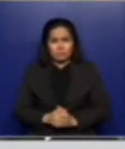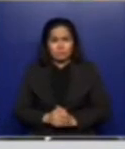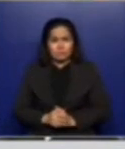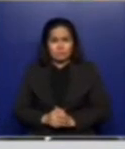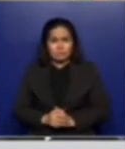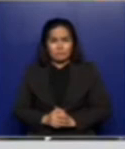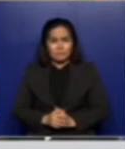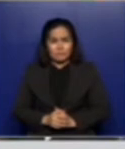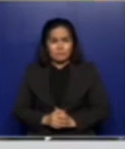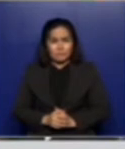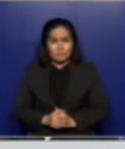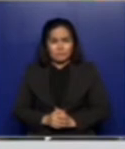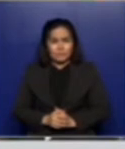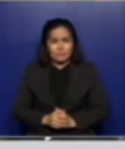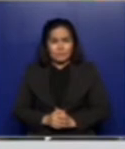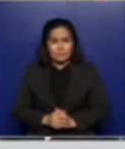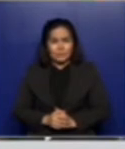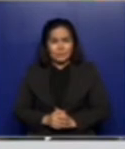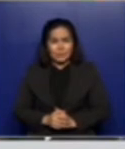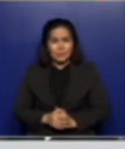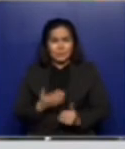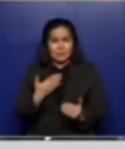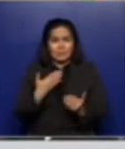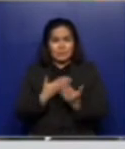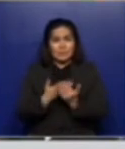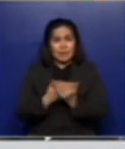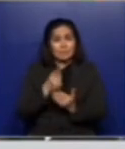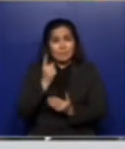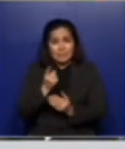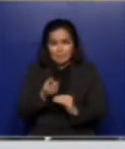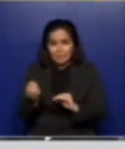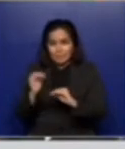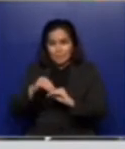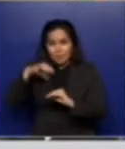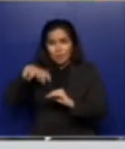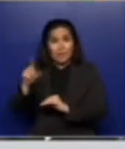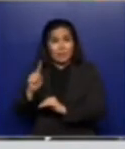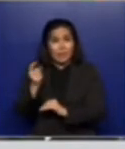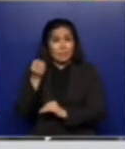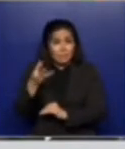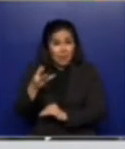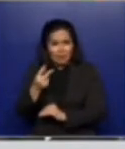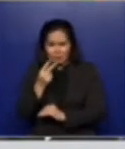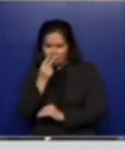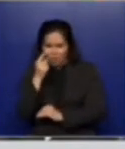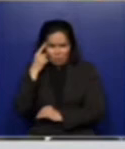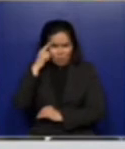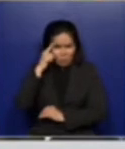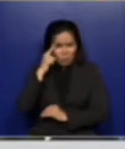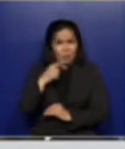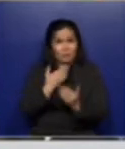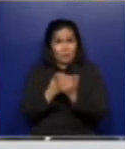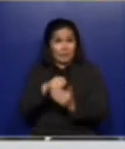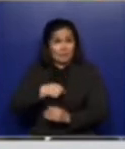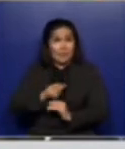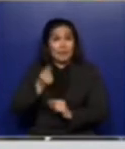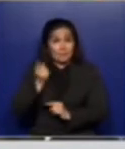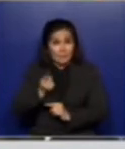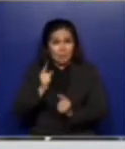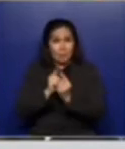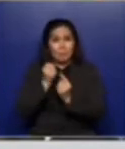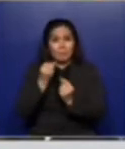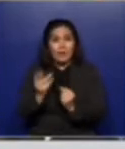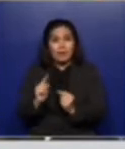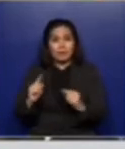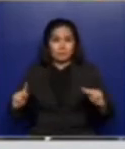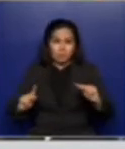ผมไม่ทราบว่าท่านไปเพิ่มขึ้นรายจ่ายประจำในหน่วยงานใดมากที่สุดเท่าที่ผมดูนะครับรายจ่ายประจำที่มากที่สุดก็คือกระทรวง